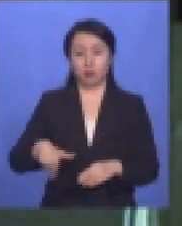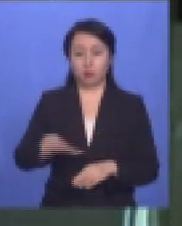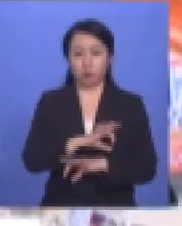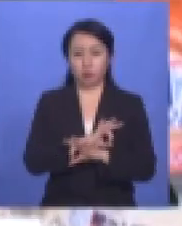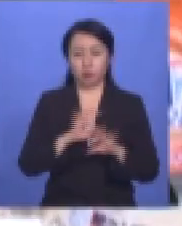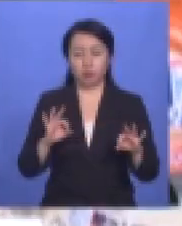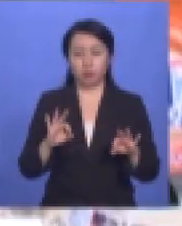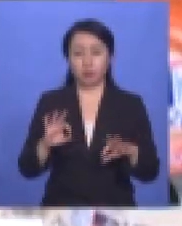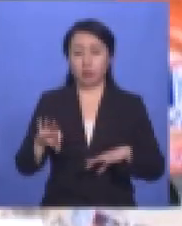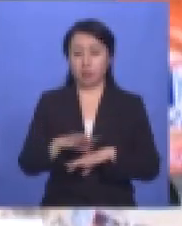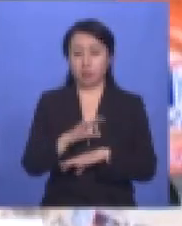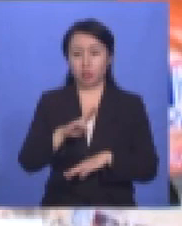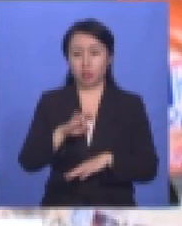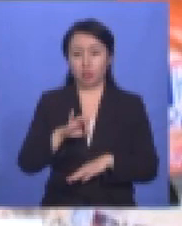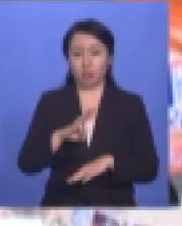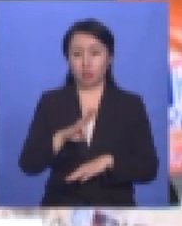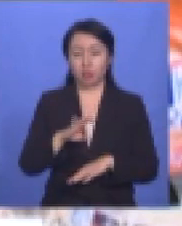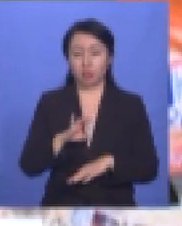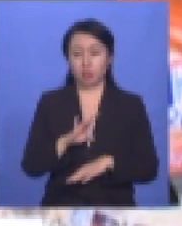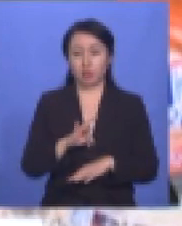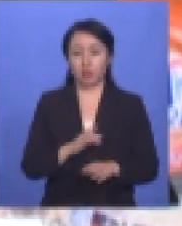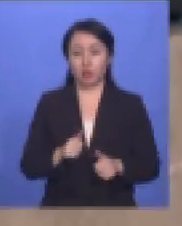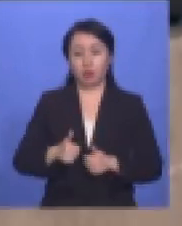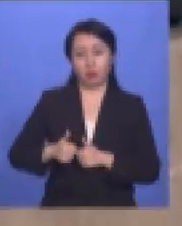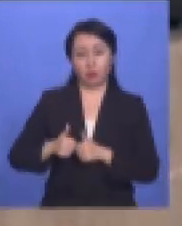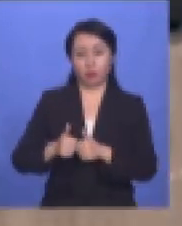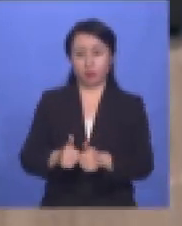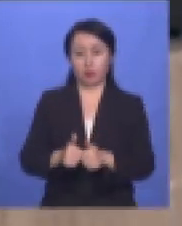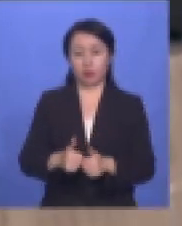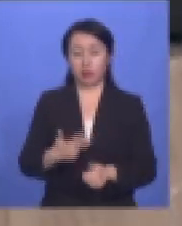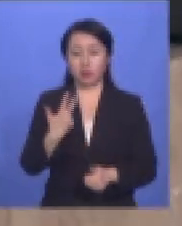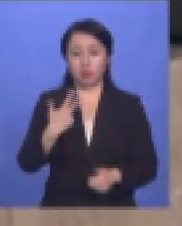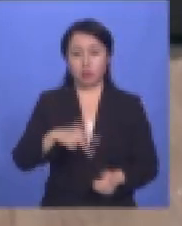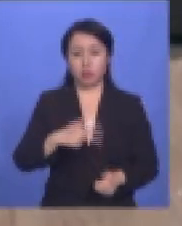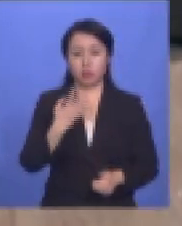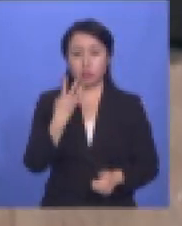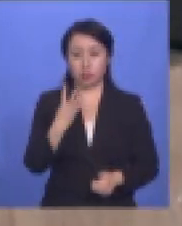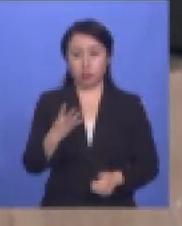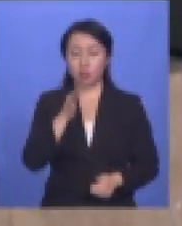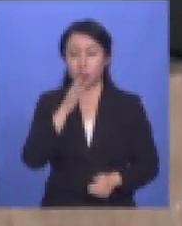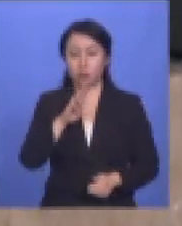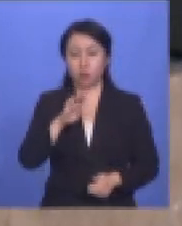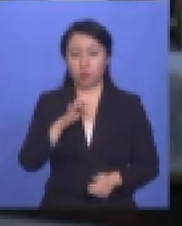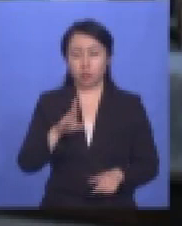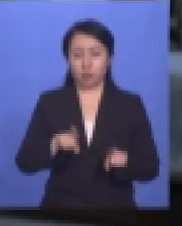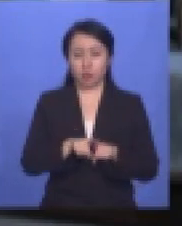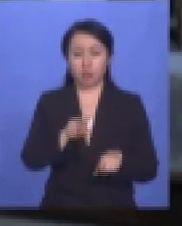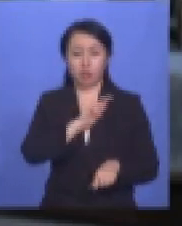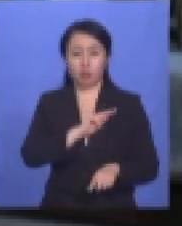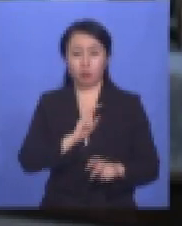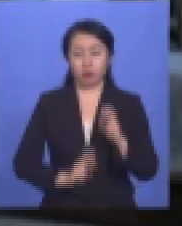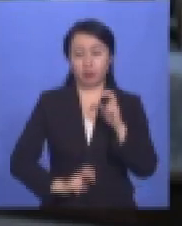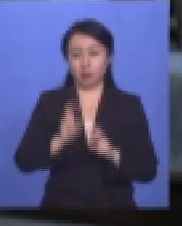хорошо. С женой Тайжан по дорожкам судьбы идут рядом рука об руку вот уже 34 года. Тайжан также работает на